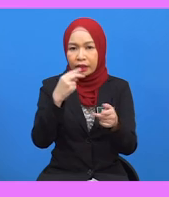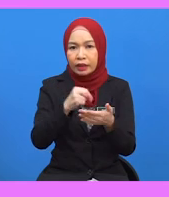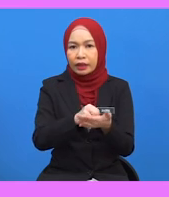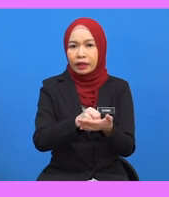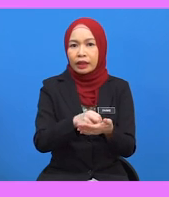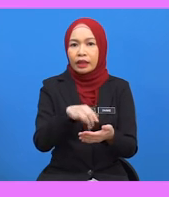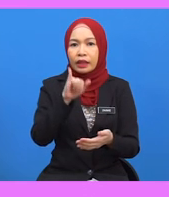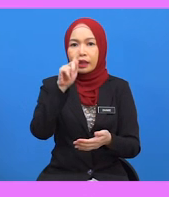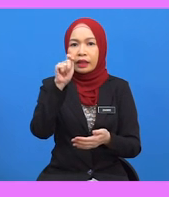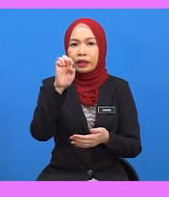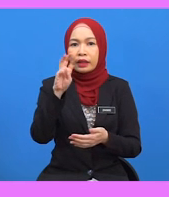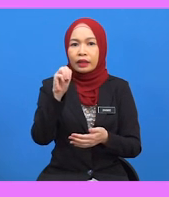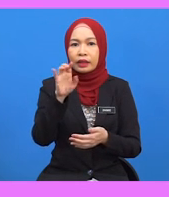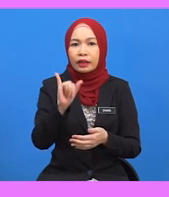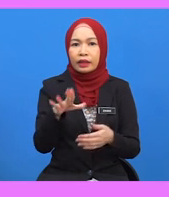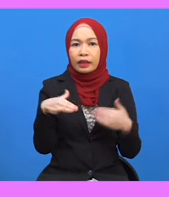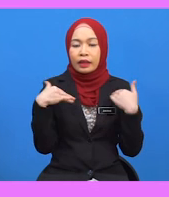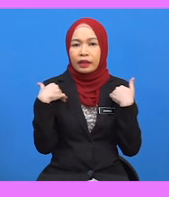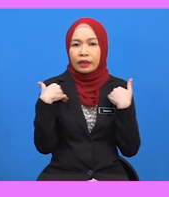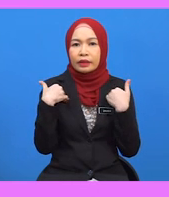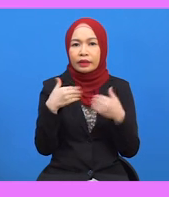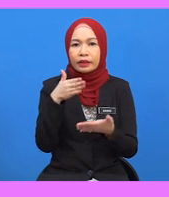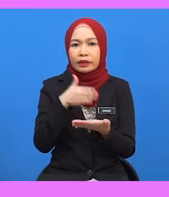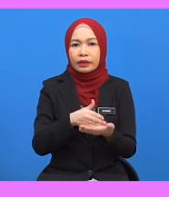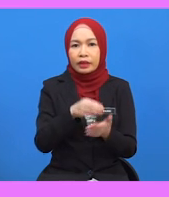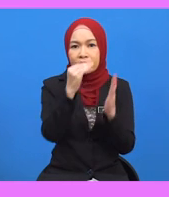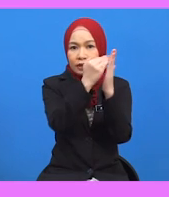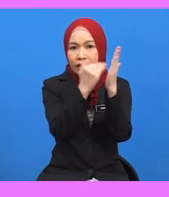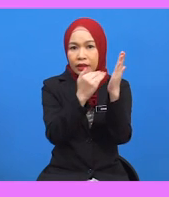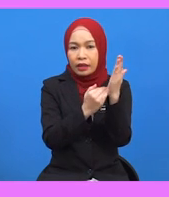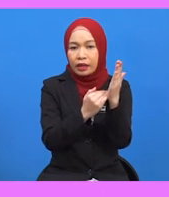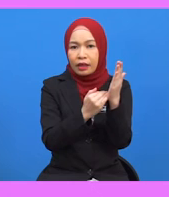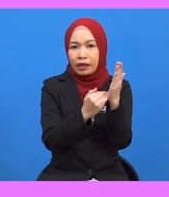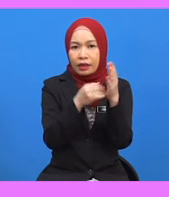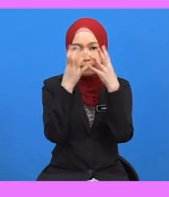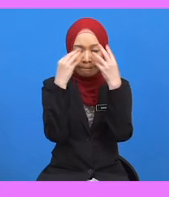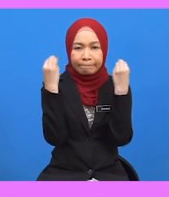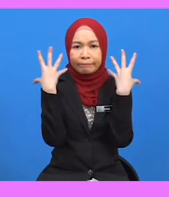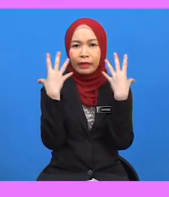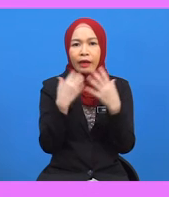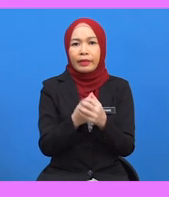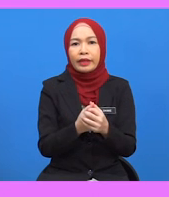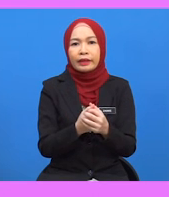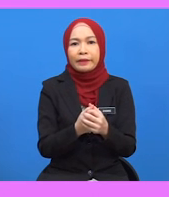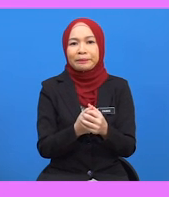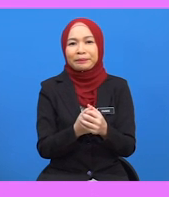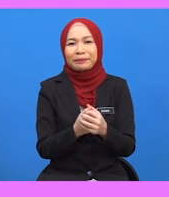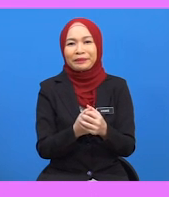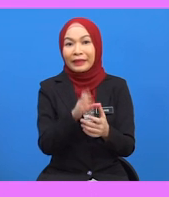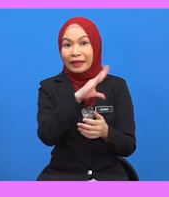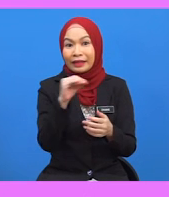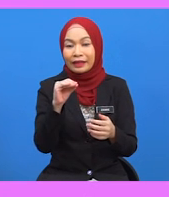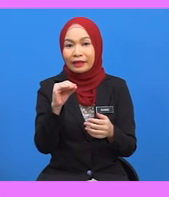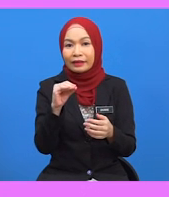yang berada di tengah senarai, abaikan item di tengah senarai dan